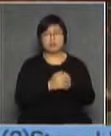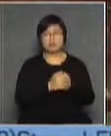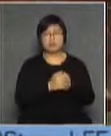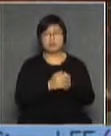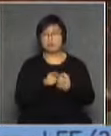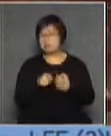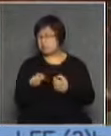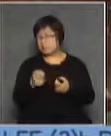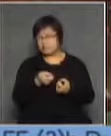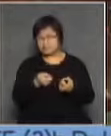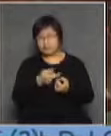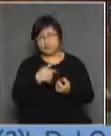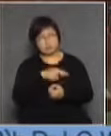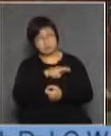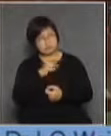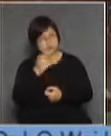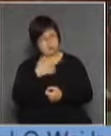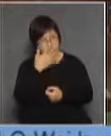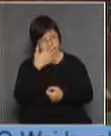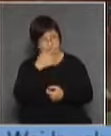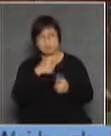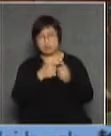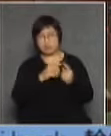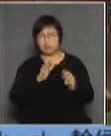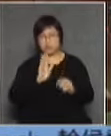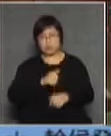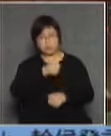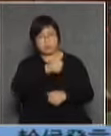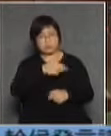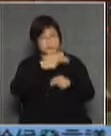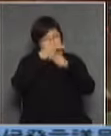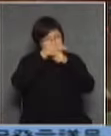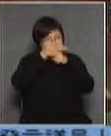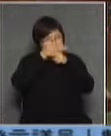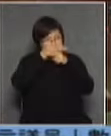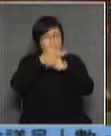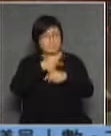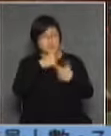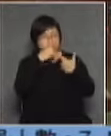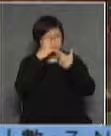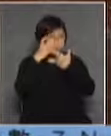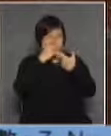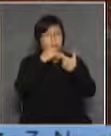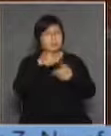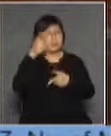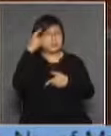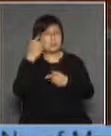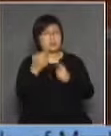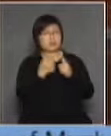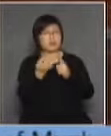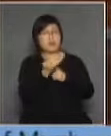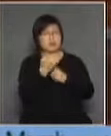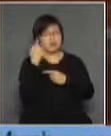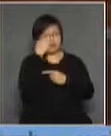離聽到呢啲嘢嘅人啊，呢、這個市民又好嘢喎，成個 video 拍晒，跟住呢就影埋相，知道晒嗰三個人嘅